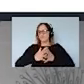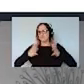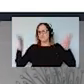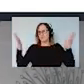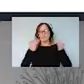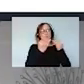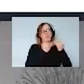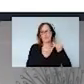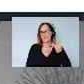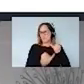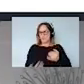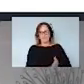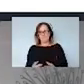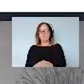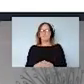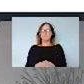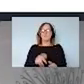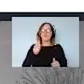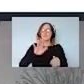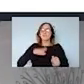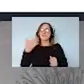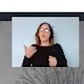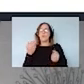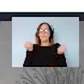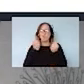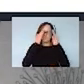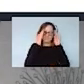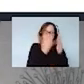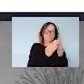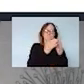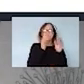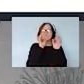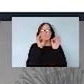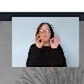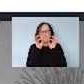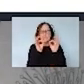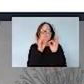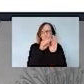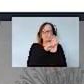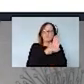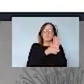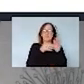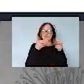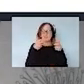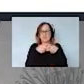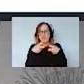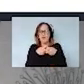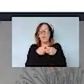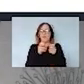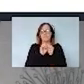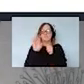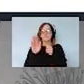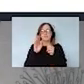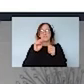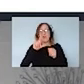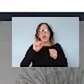jednej strony mamy takie mocno skupione na kompetencjach cyfrowych, materiały otwarte, wrzucone na stronę